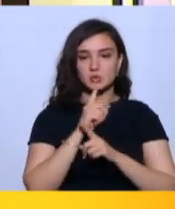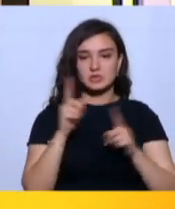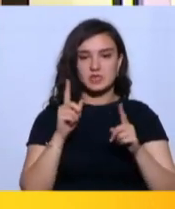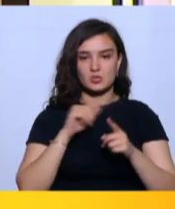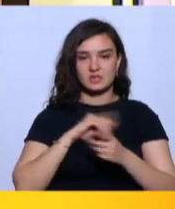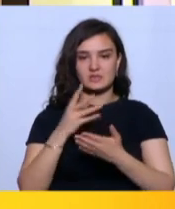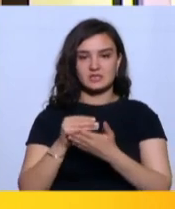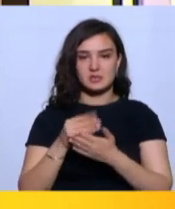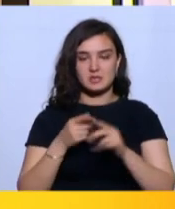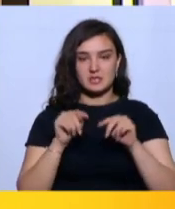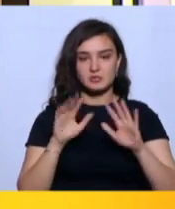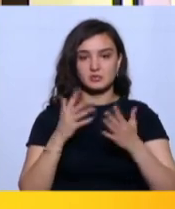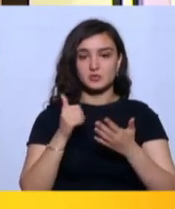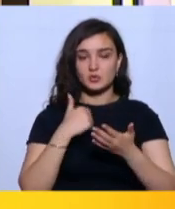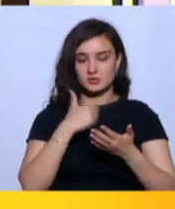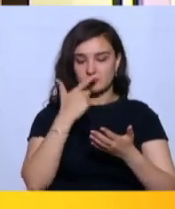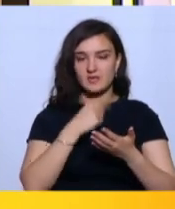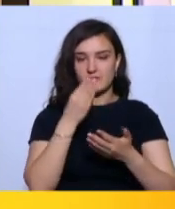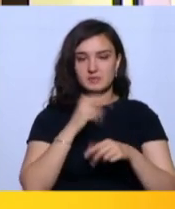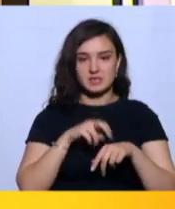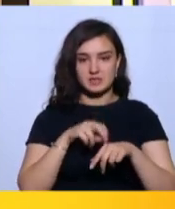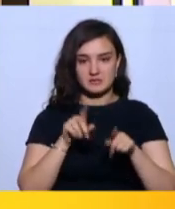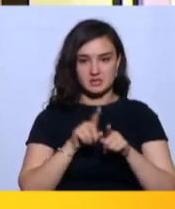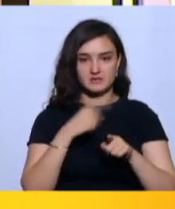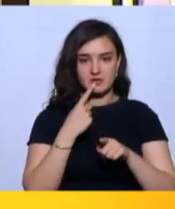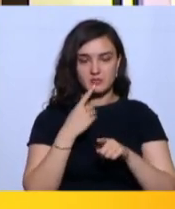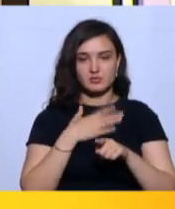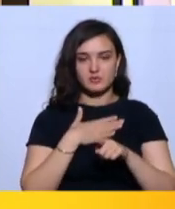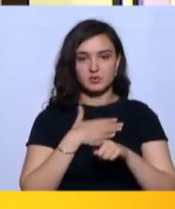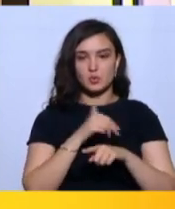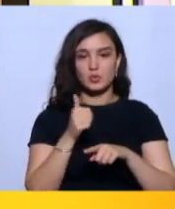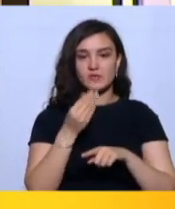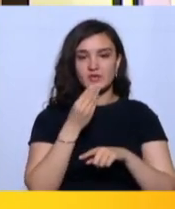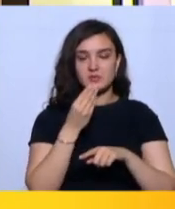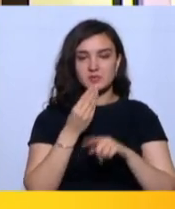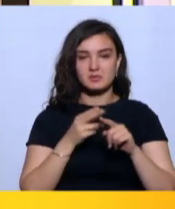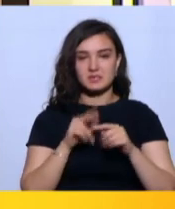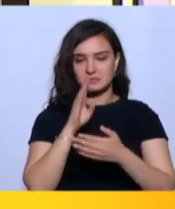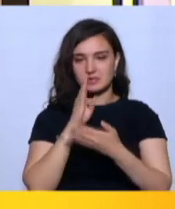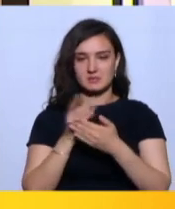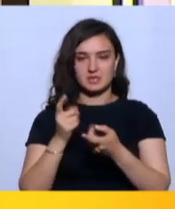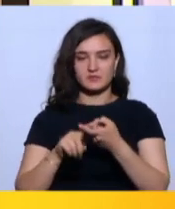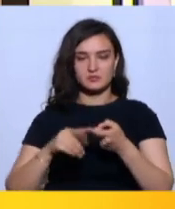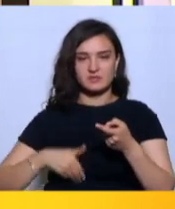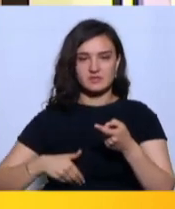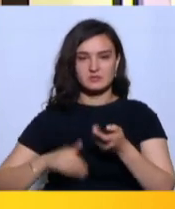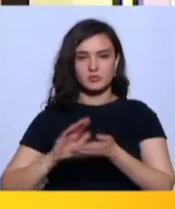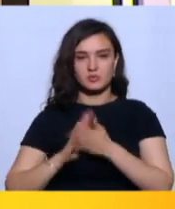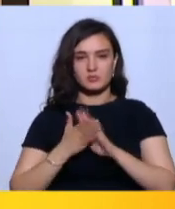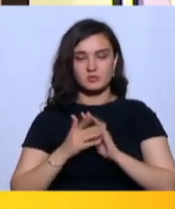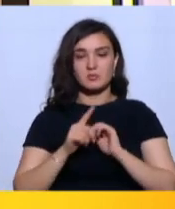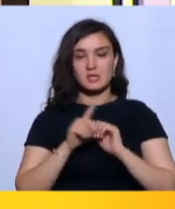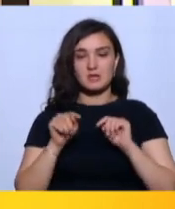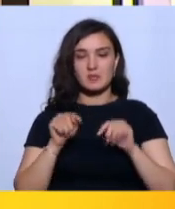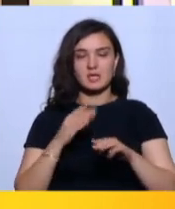უცნაური თვისება და ამ შემთხვევაში მე როგორც ნუტრიციოლოგი ისე ვამბობ. Ჩვენ როგორ ვიკვებებით, ეს პირდაპირ აისახება ღვიძლის მდგომარეობაზე,